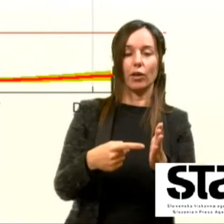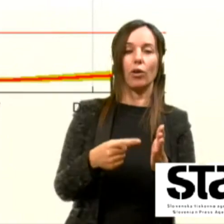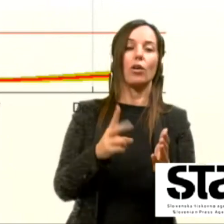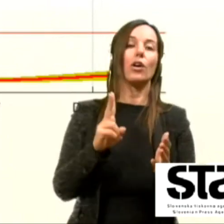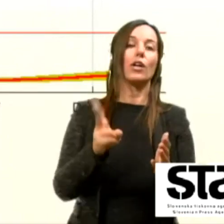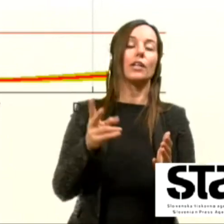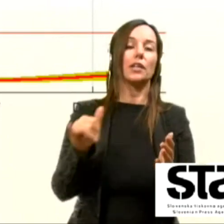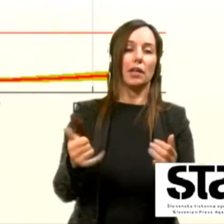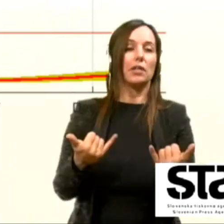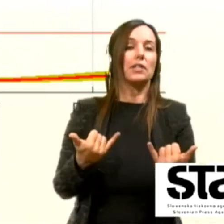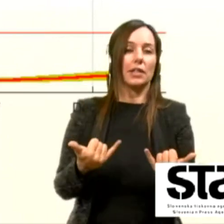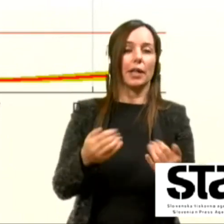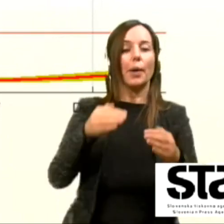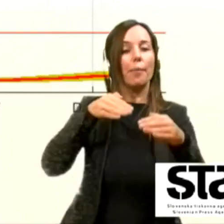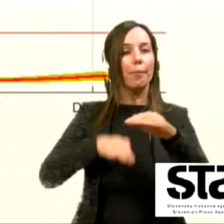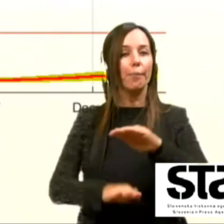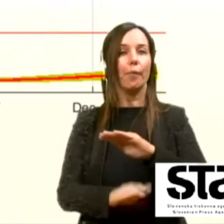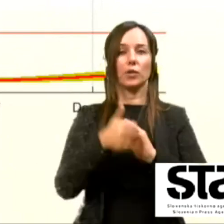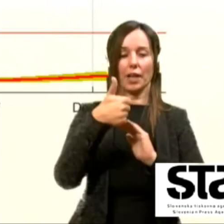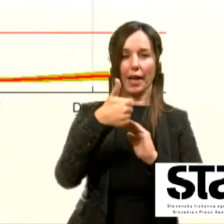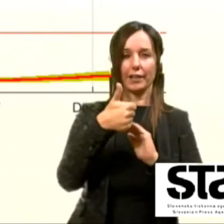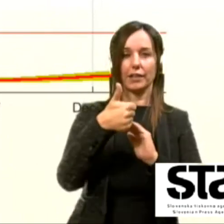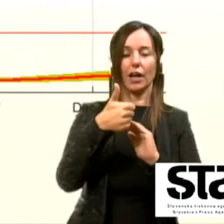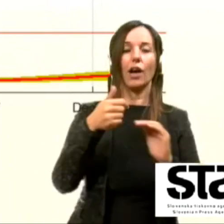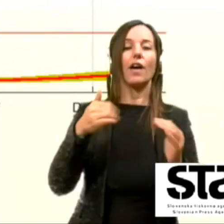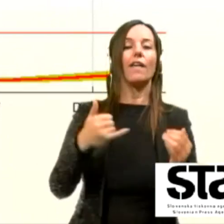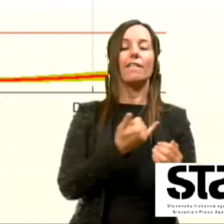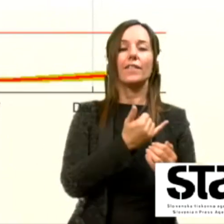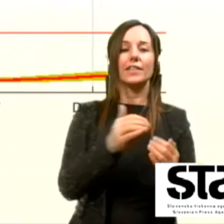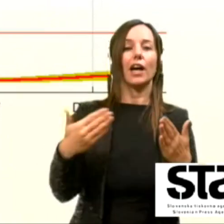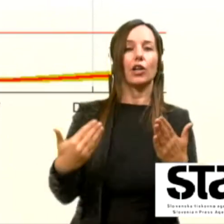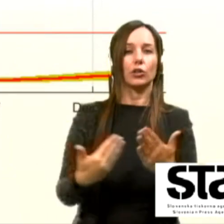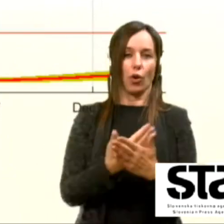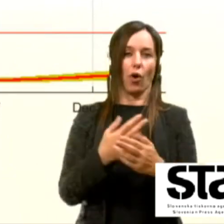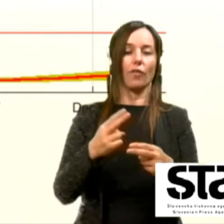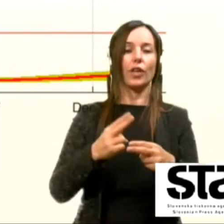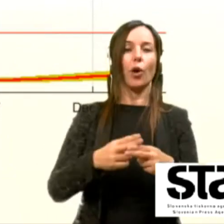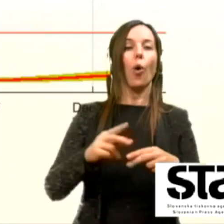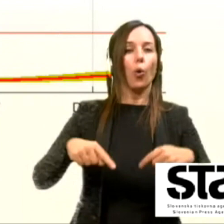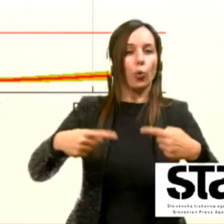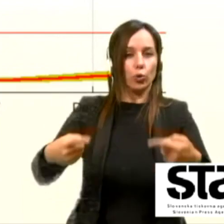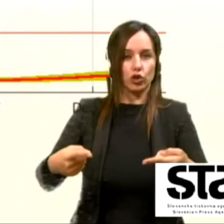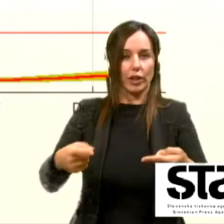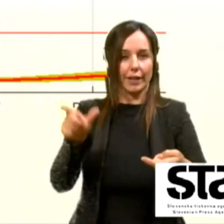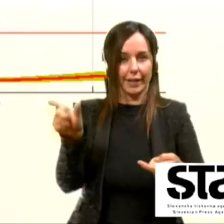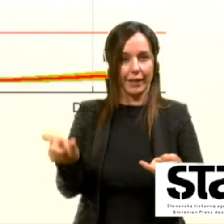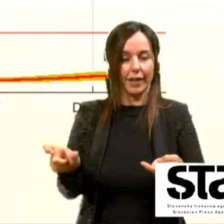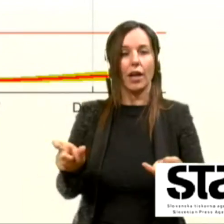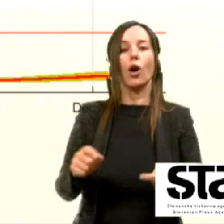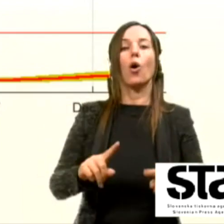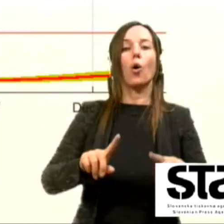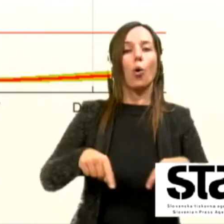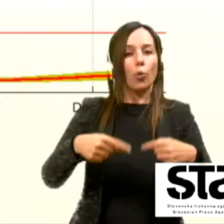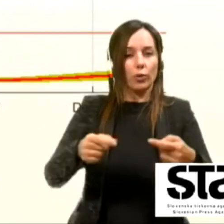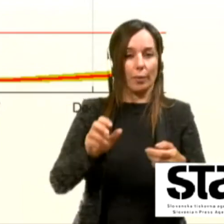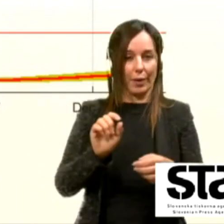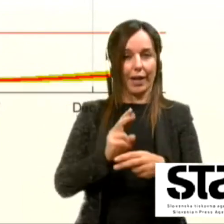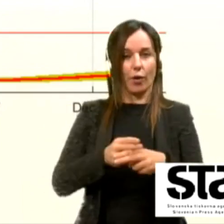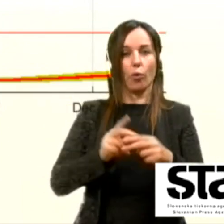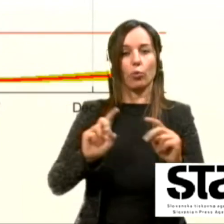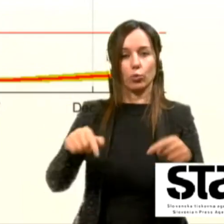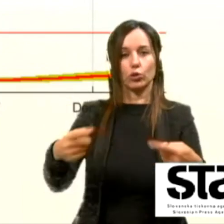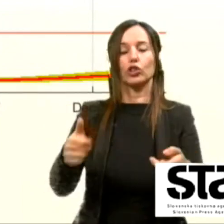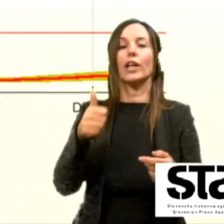trenutku že pod 1, vsak novo okuženi okuži manj kot enega. Še vedno